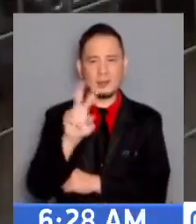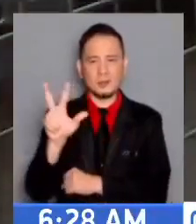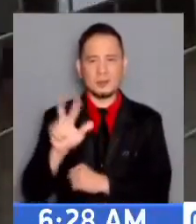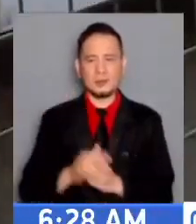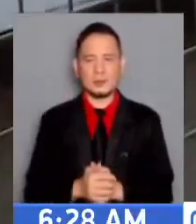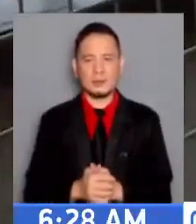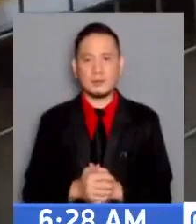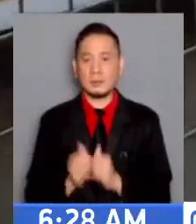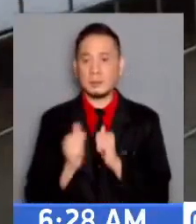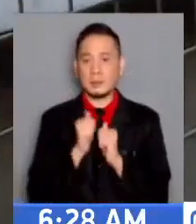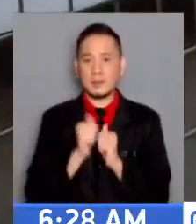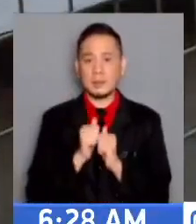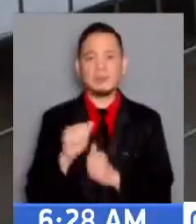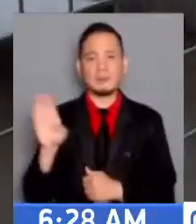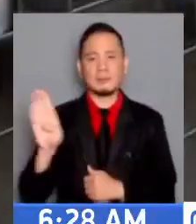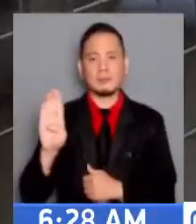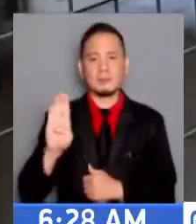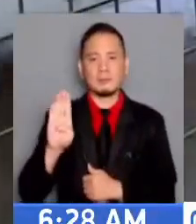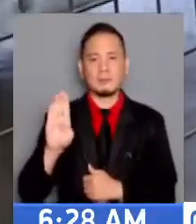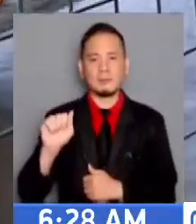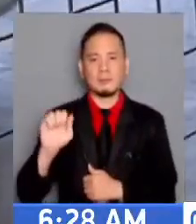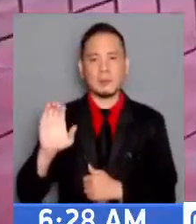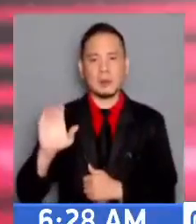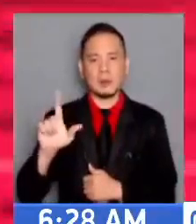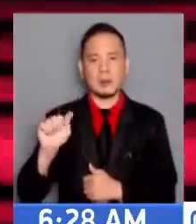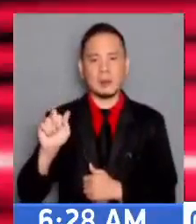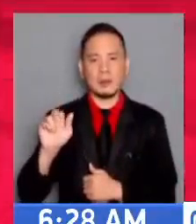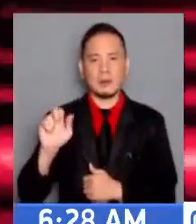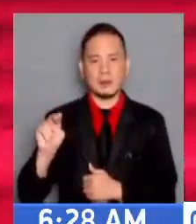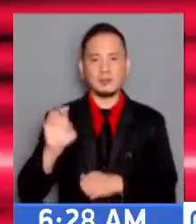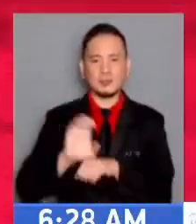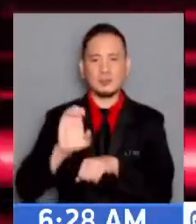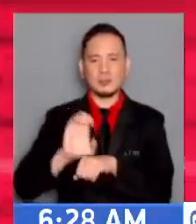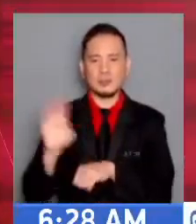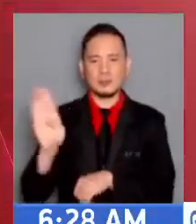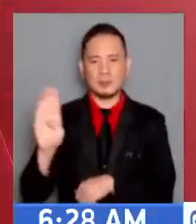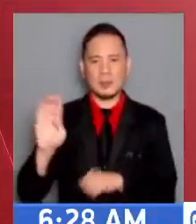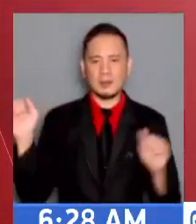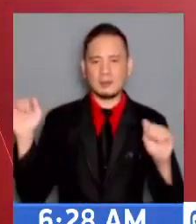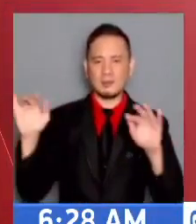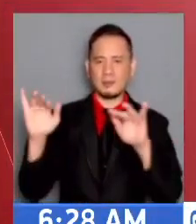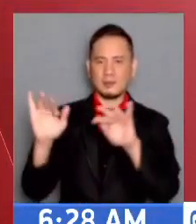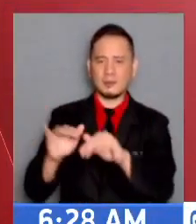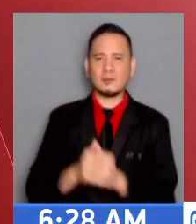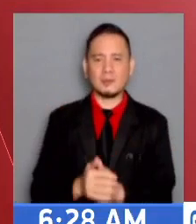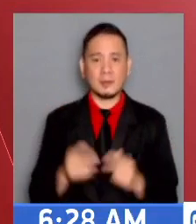At live po naman mula sa Paranaque, may unang balita si Nico Wahe. Nico?